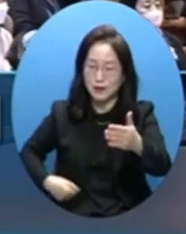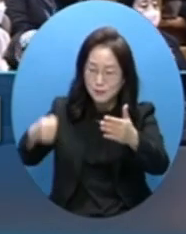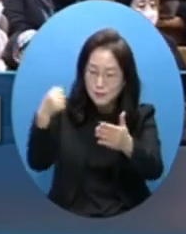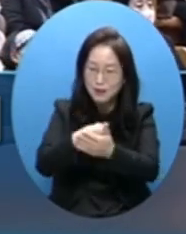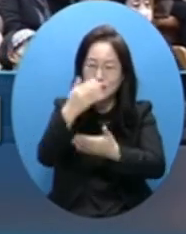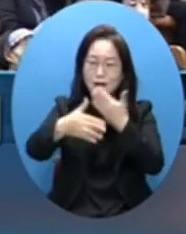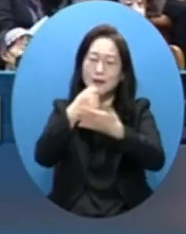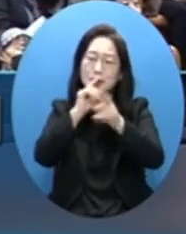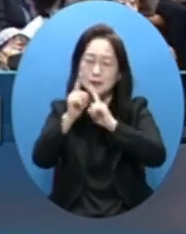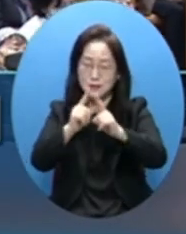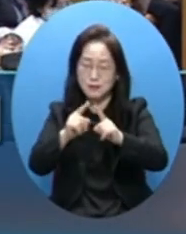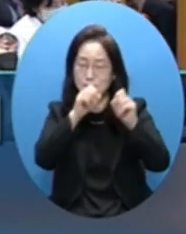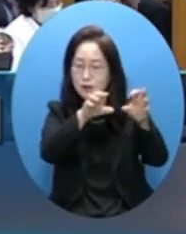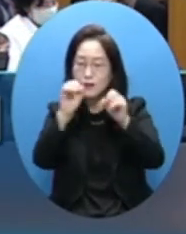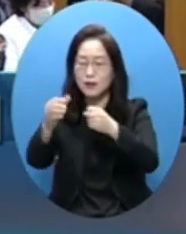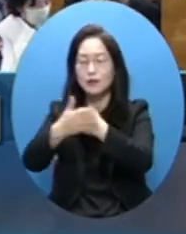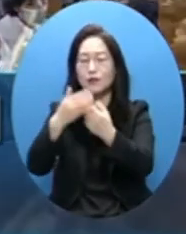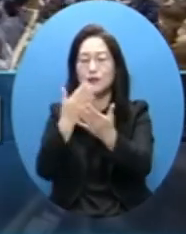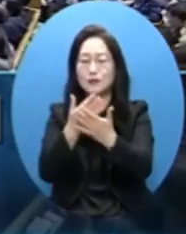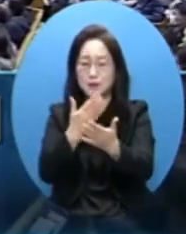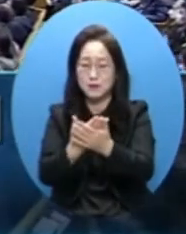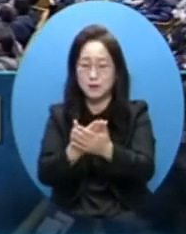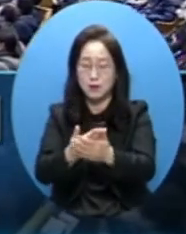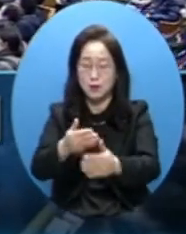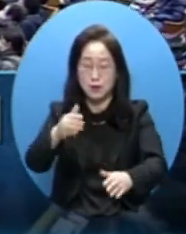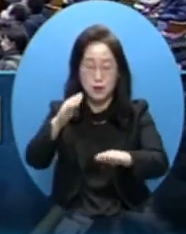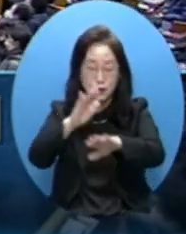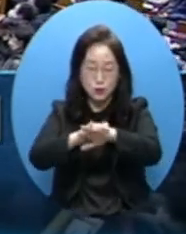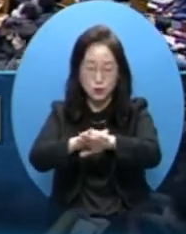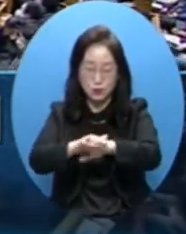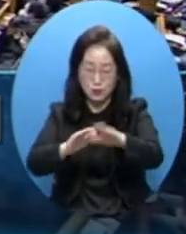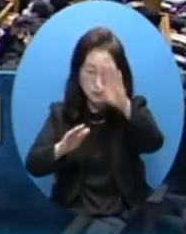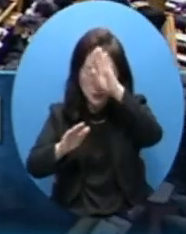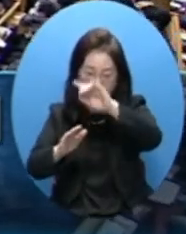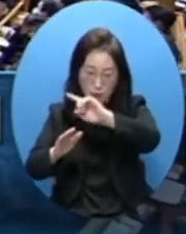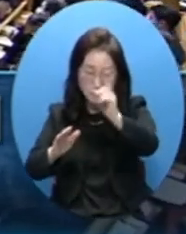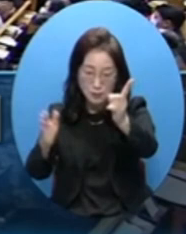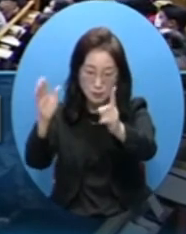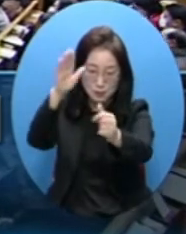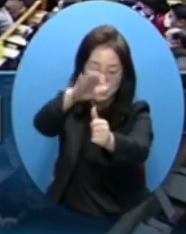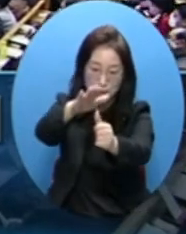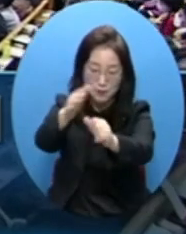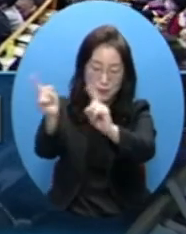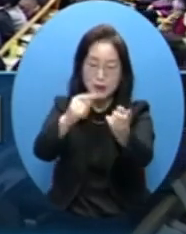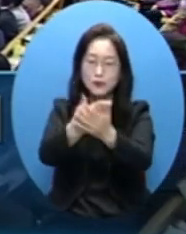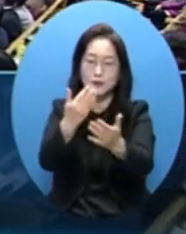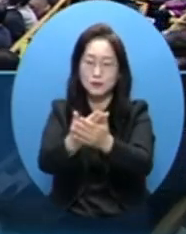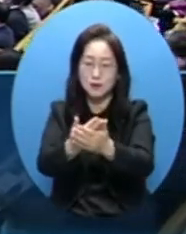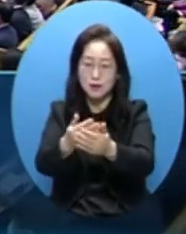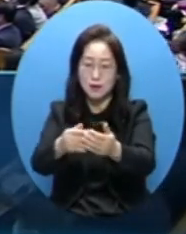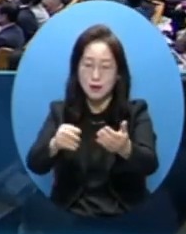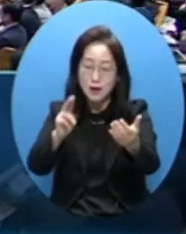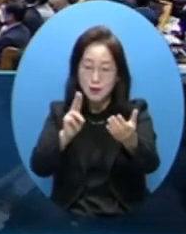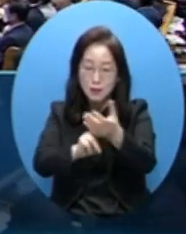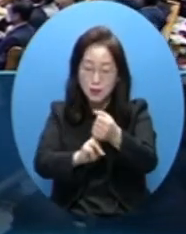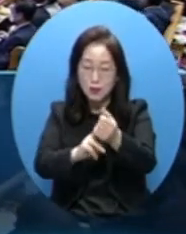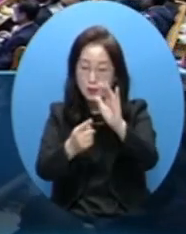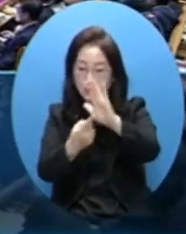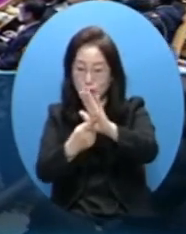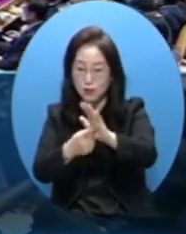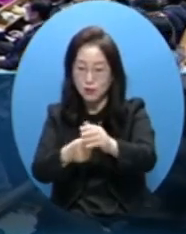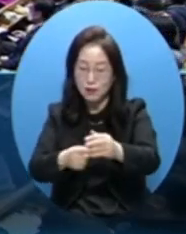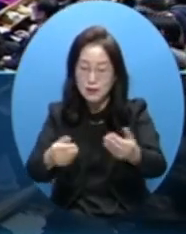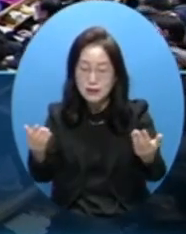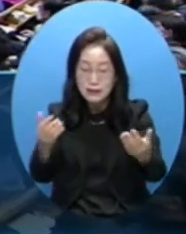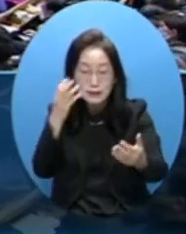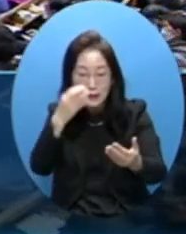말씀을 전하게 하여 주시오며 손을 내밀어 병을 낫게 하시옵고 표적과 기사가 거룩한 종 예수의 이름으로 이루어지게